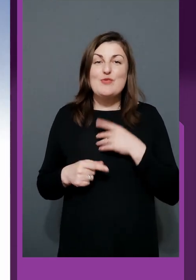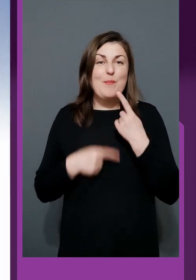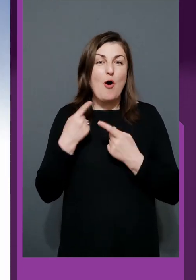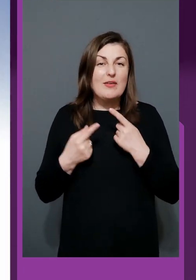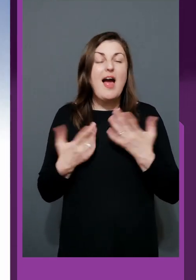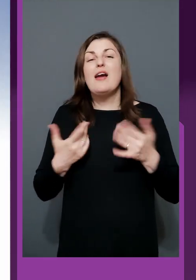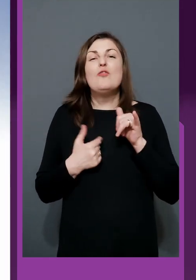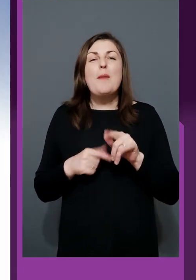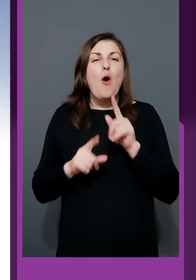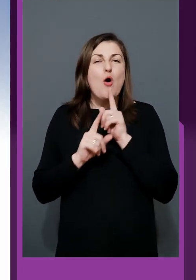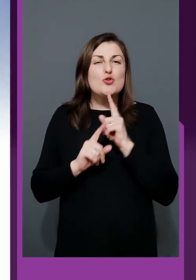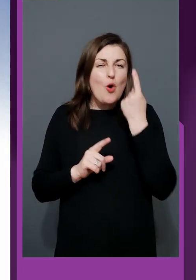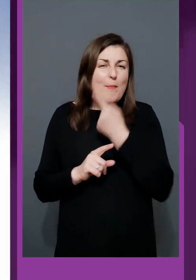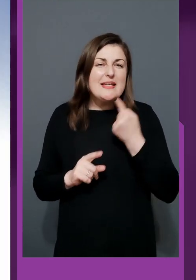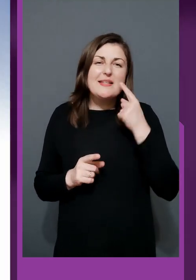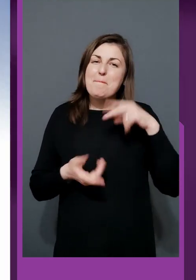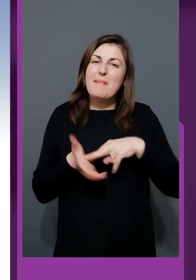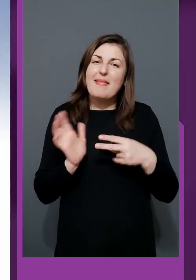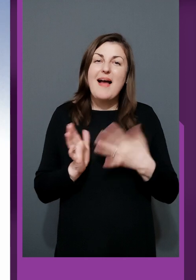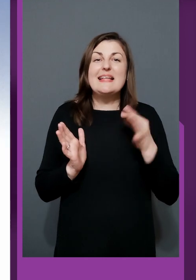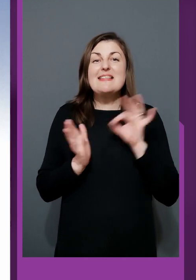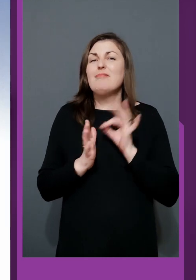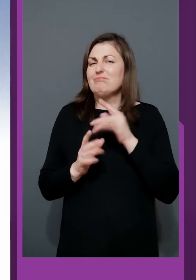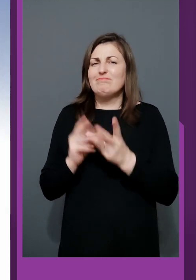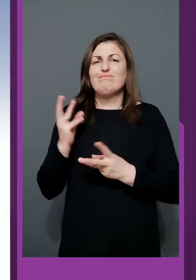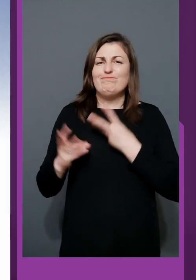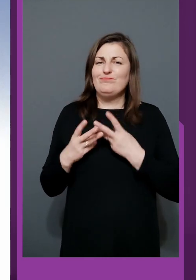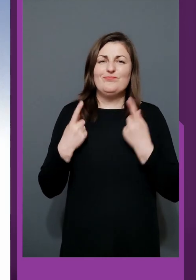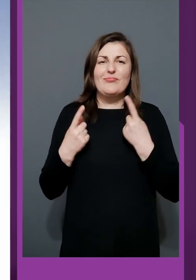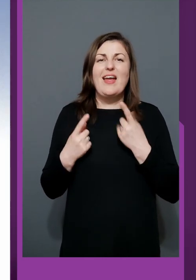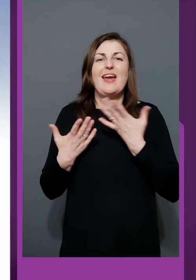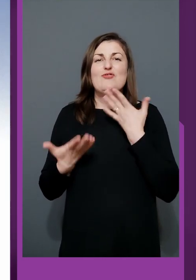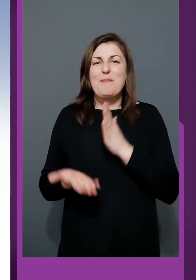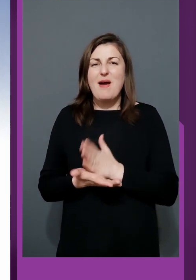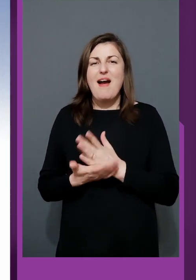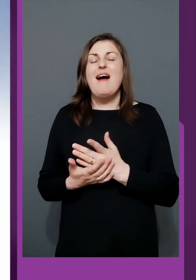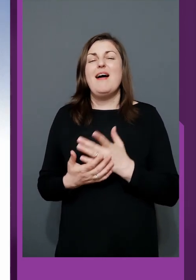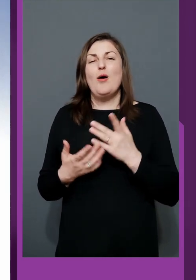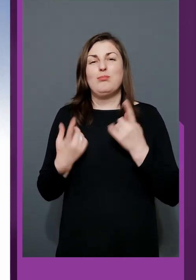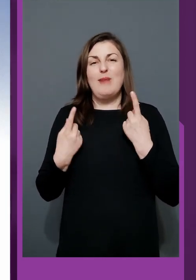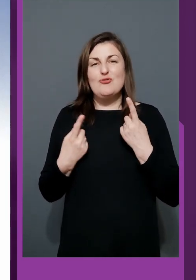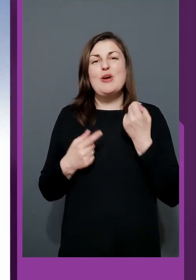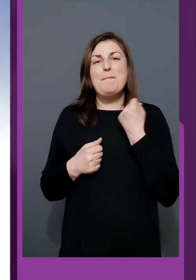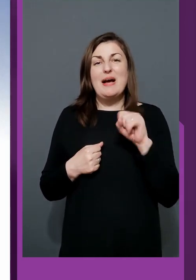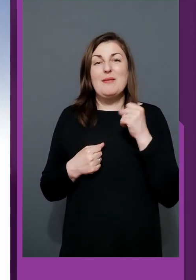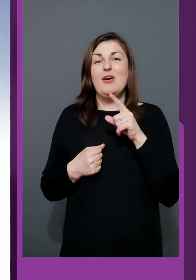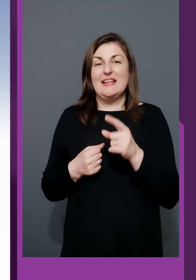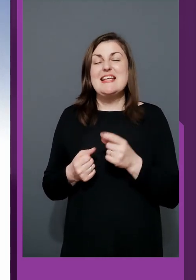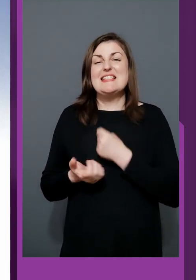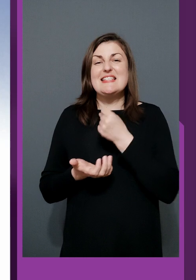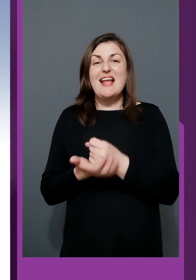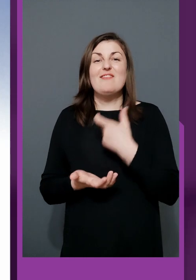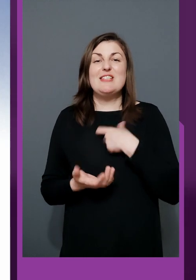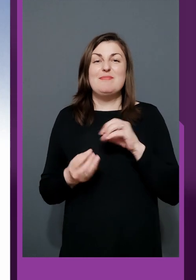поговорити які в тебе особисті плани та цілі звісно ти амбітна дівчина яка вже має значні Перемоги і ти ставиш